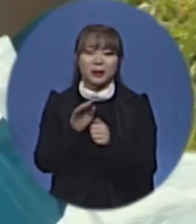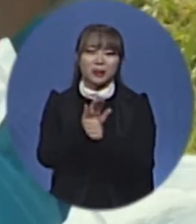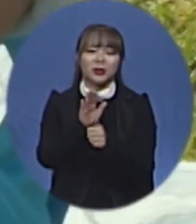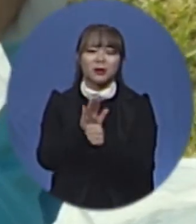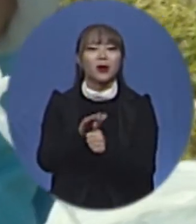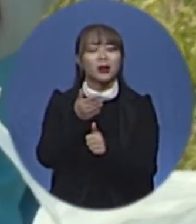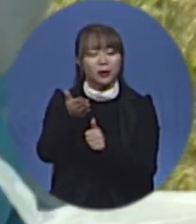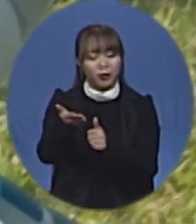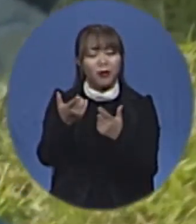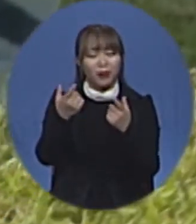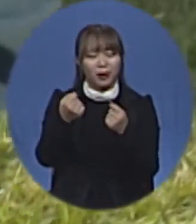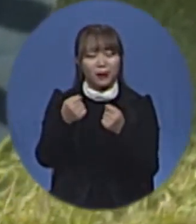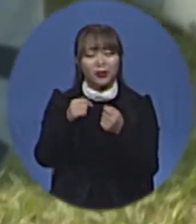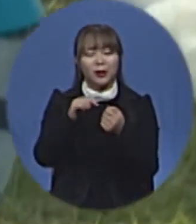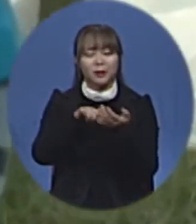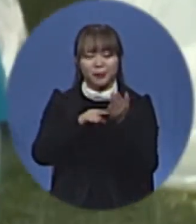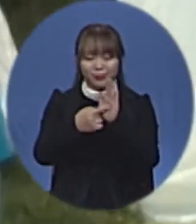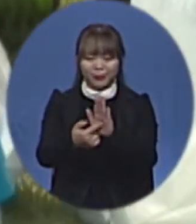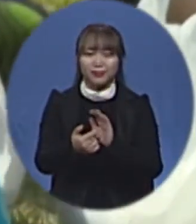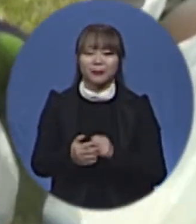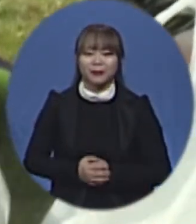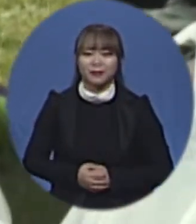지원을 아끼지 않겠다고 밝혔습니다.